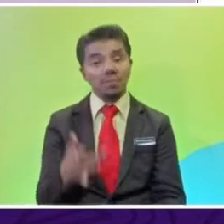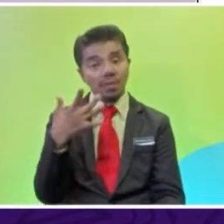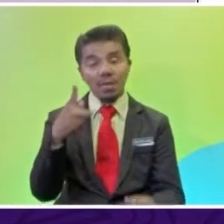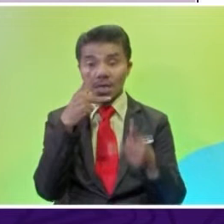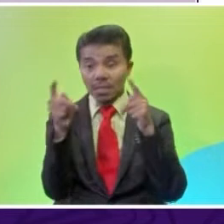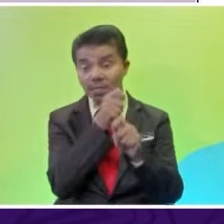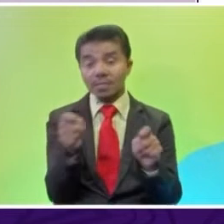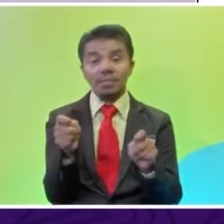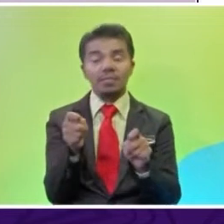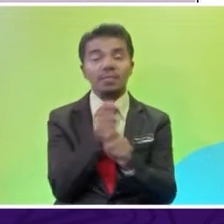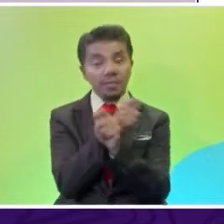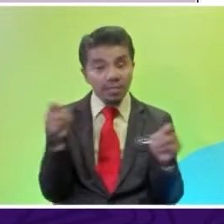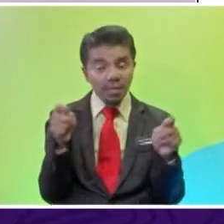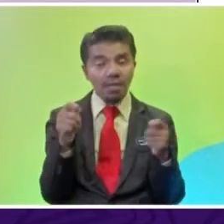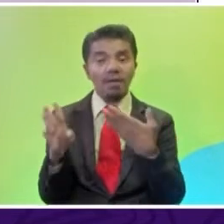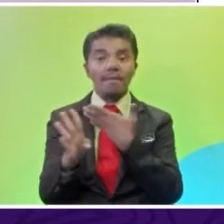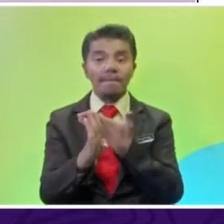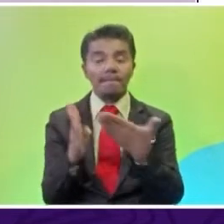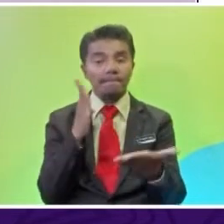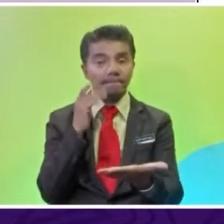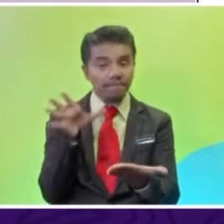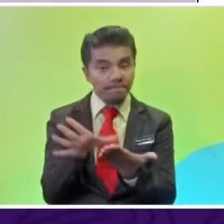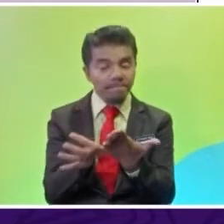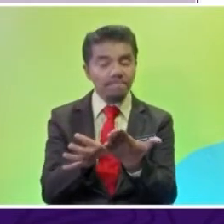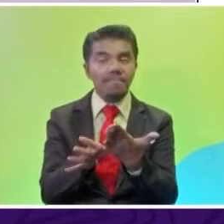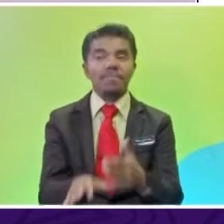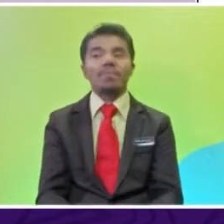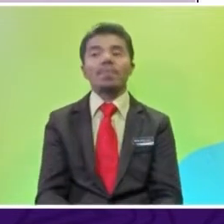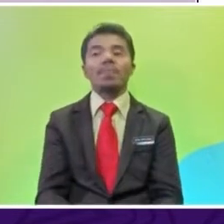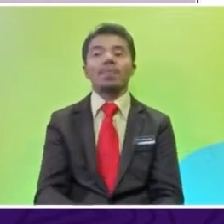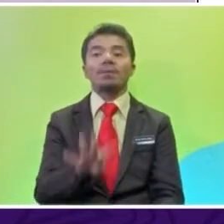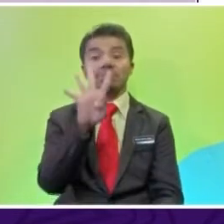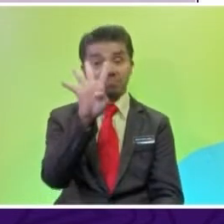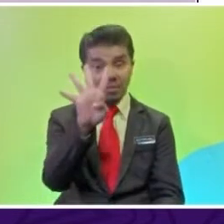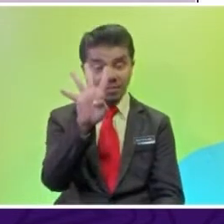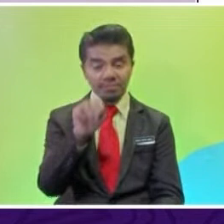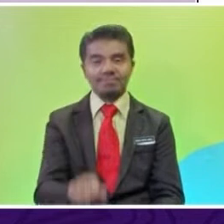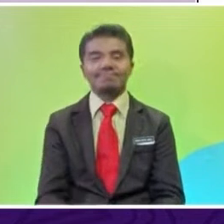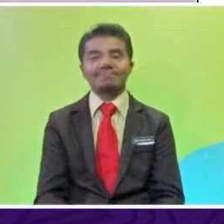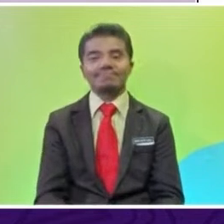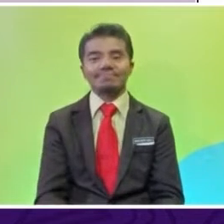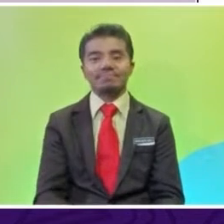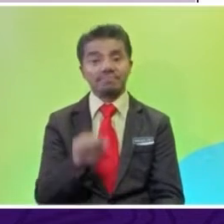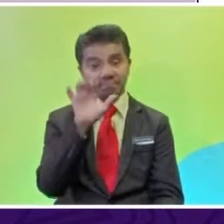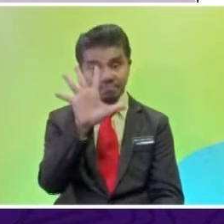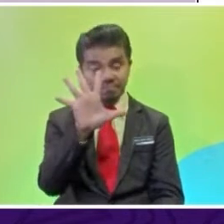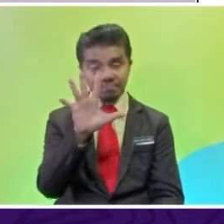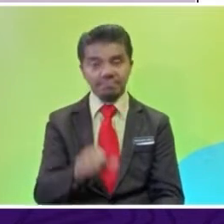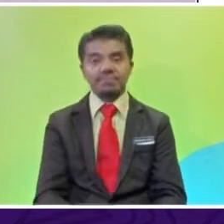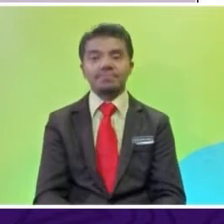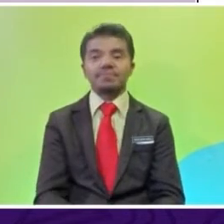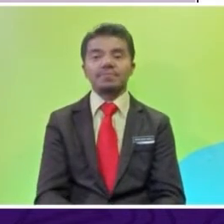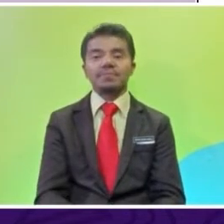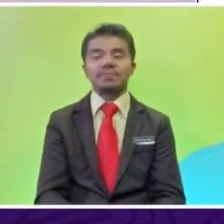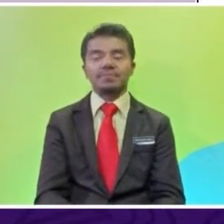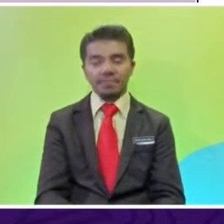pula menganalisis kesan penyalahgunaan dana kepada diri dan keluarga TV 5 menge-shor-kan cara menangani penyalahgunaan